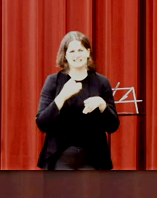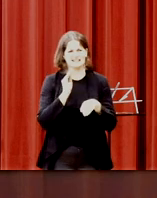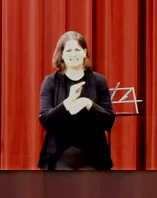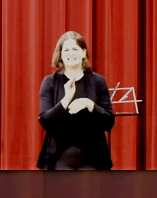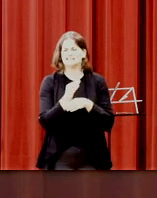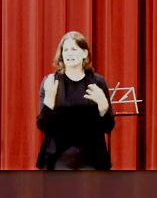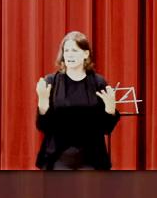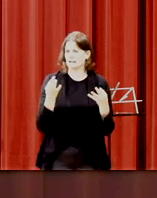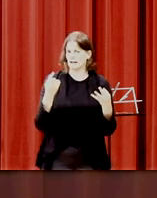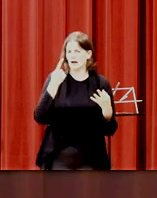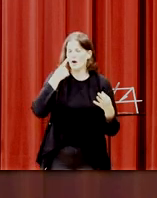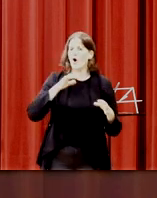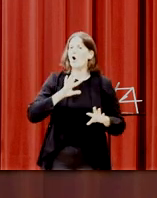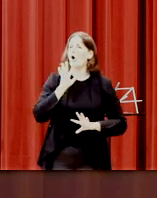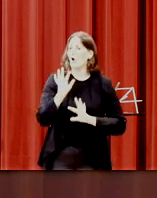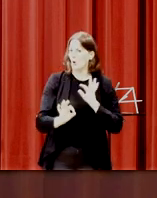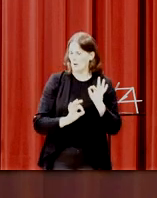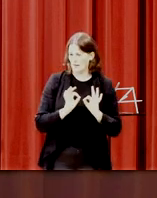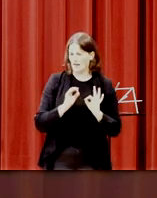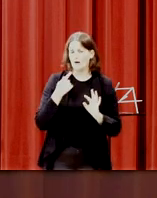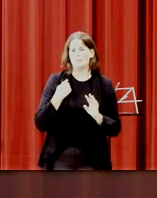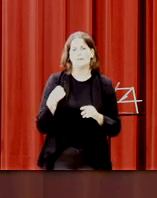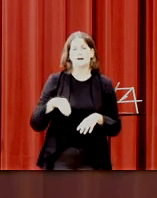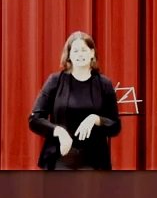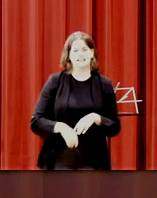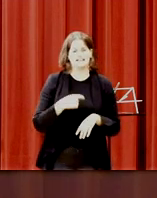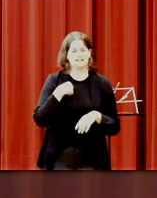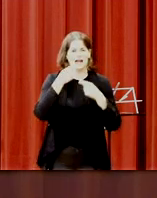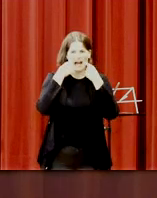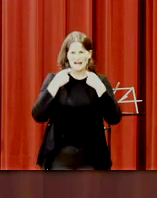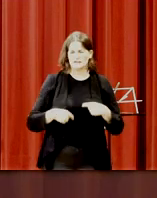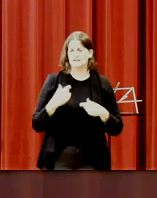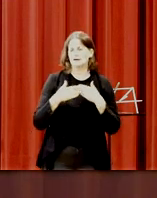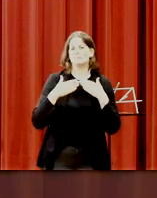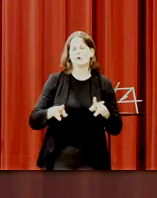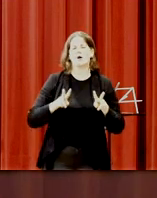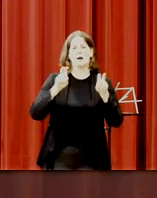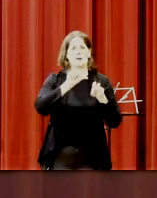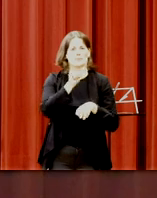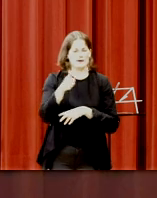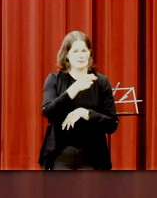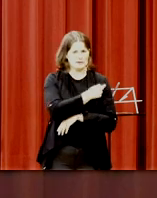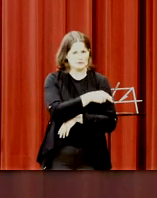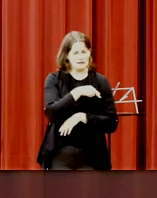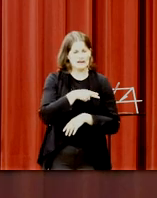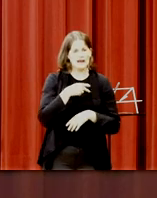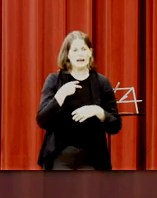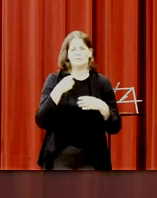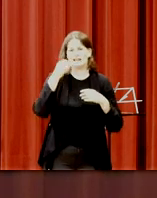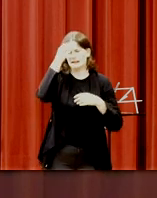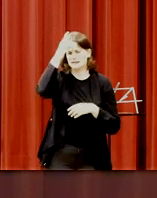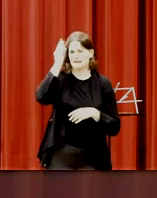intel·ligència artificial del món. Fuera médicos, enfermeros, todo fuera. Intel·ligència artificial, robots, què li passa? Pum,